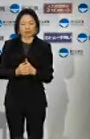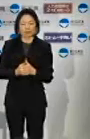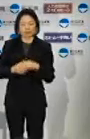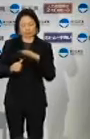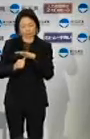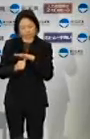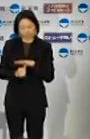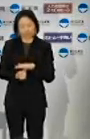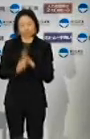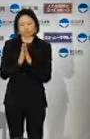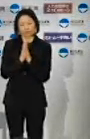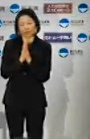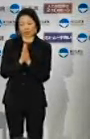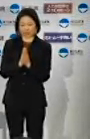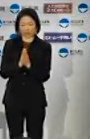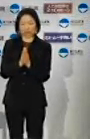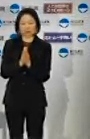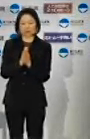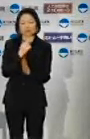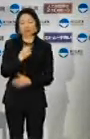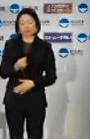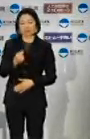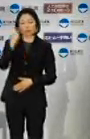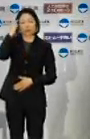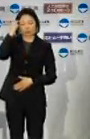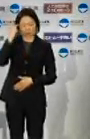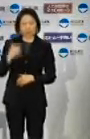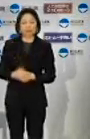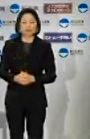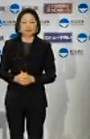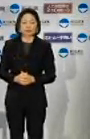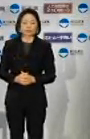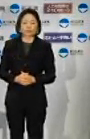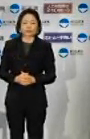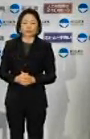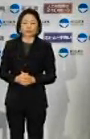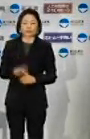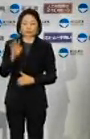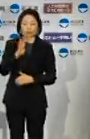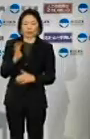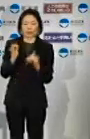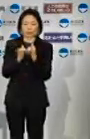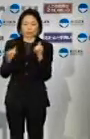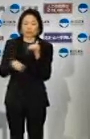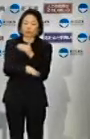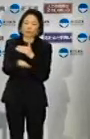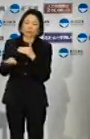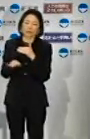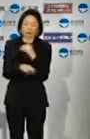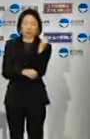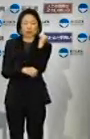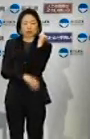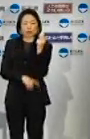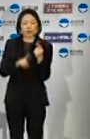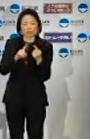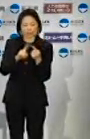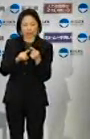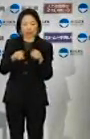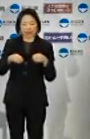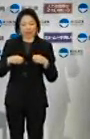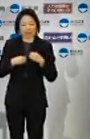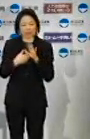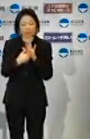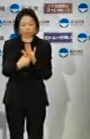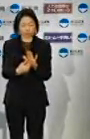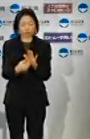我慢をお願いしたいと思います。県民の皆さんには本当基本的な感染防止対策の徹